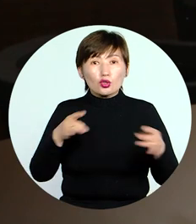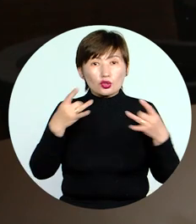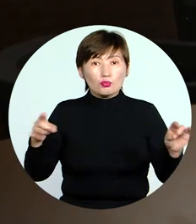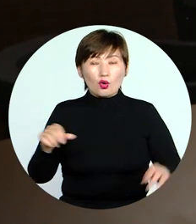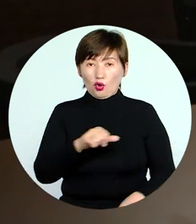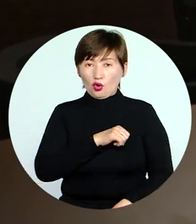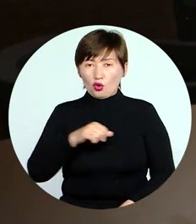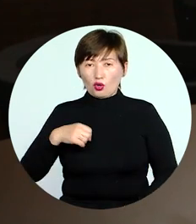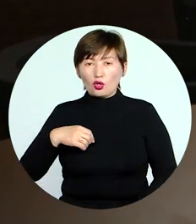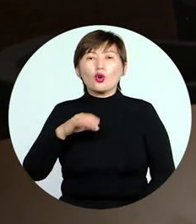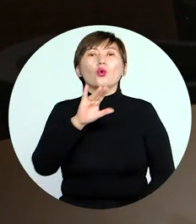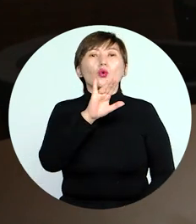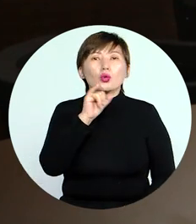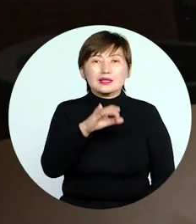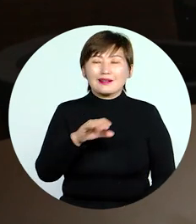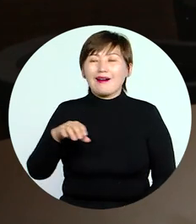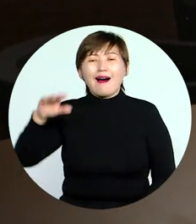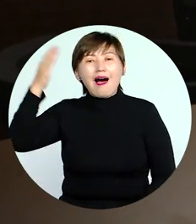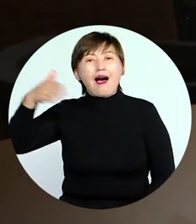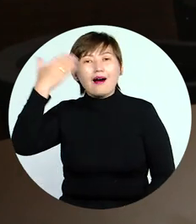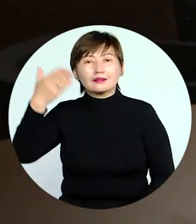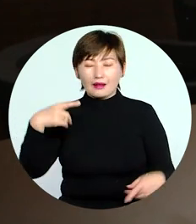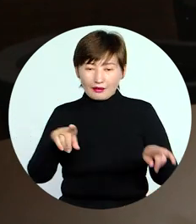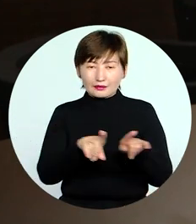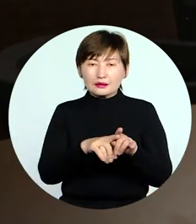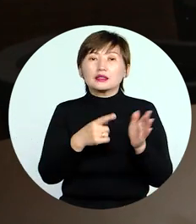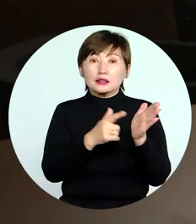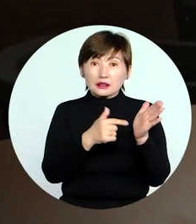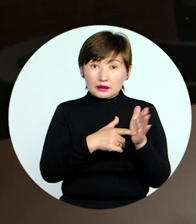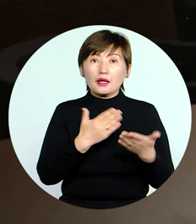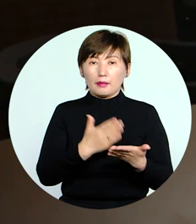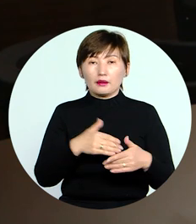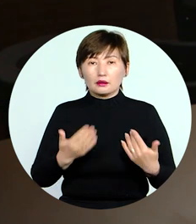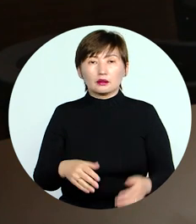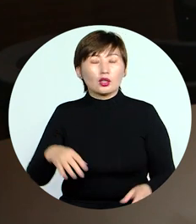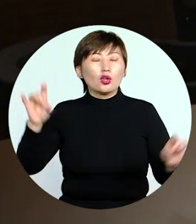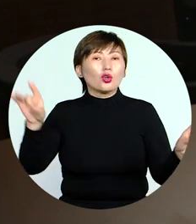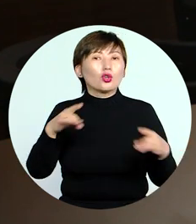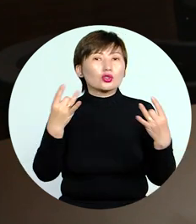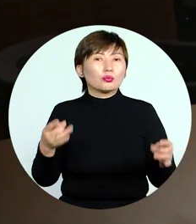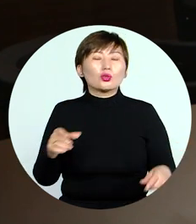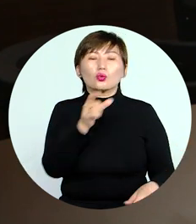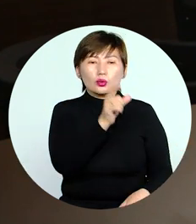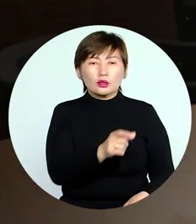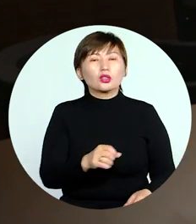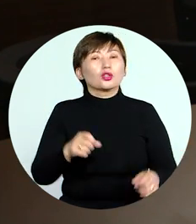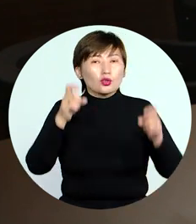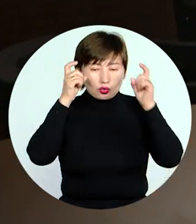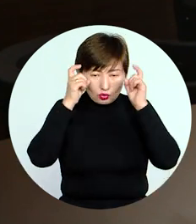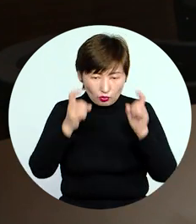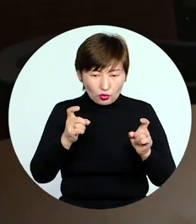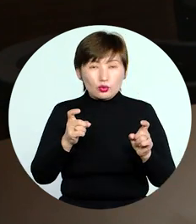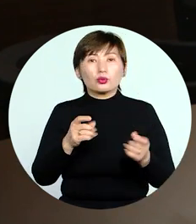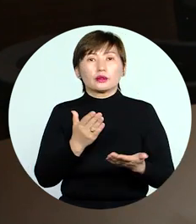яг ус агаар мэд одоо хүнд хамгийн их хэрэгцээтэй юм байт юм. Тэр этгээл одоо хөгжмөөр төлөвшүүлэх за мөн одоо юу